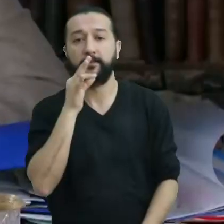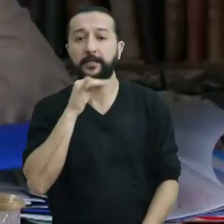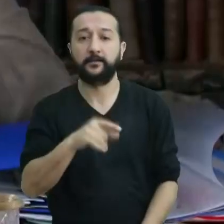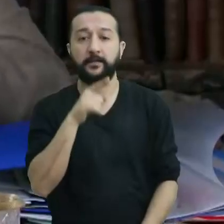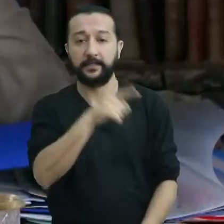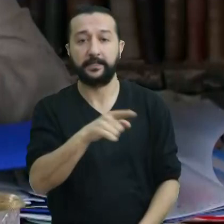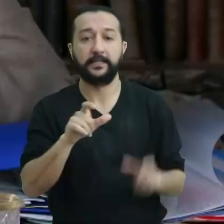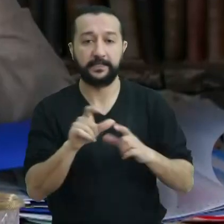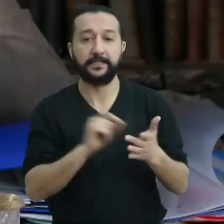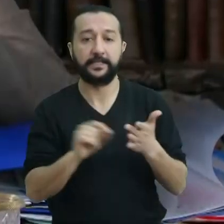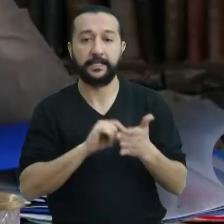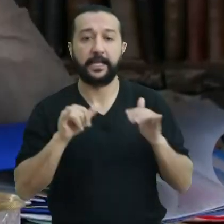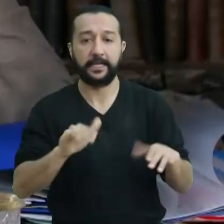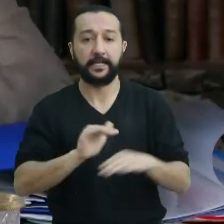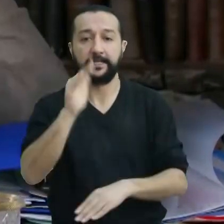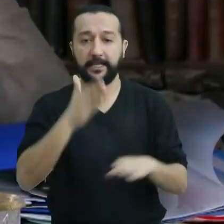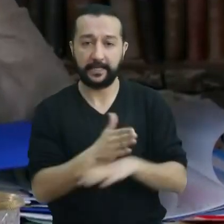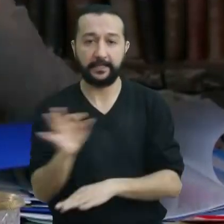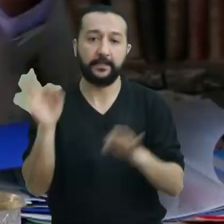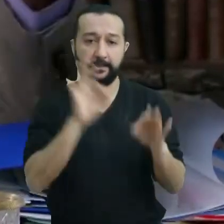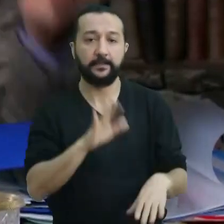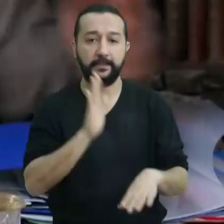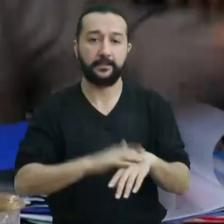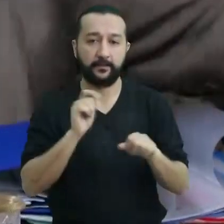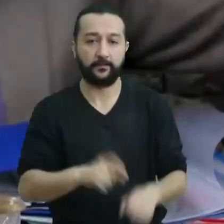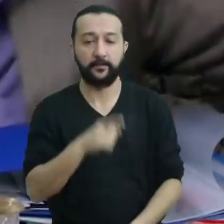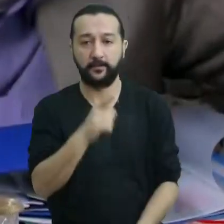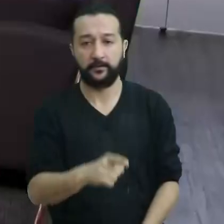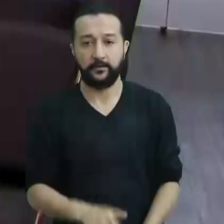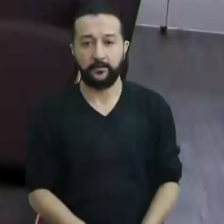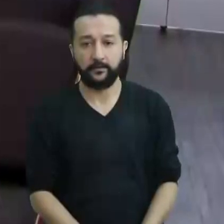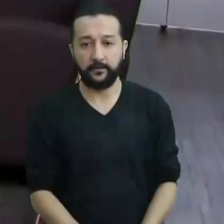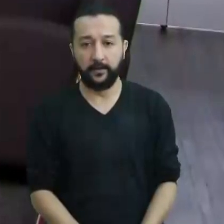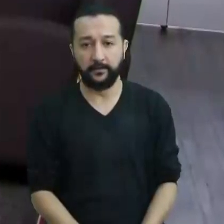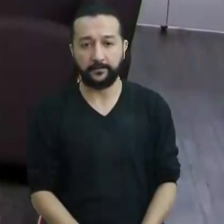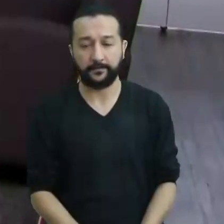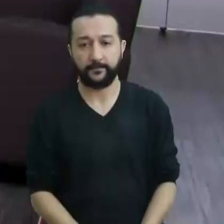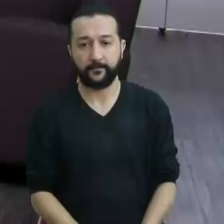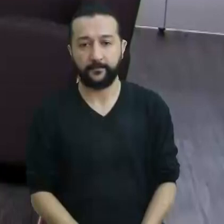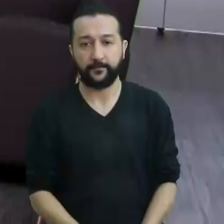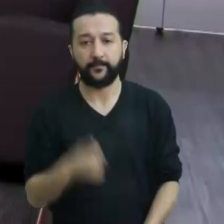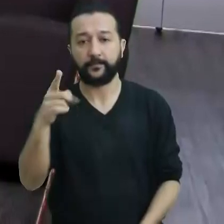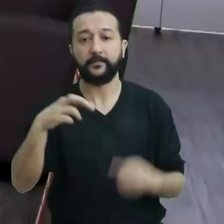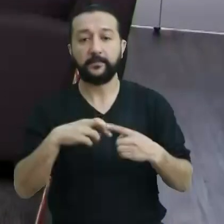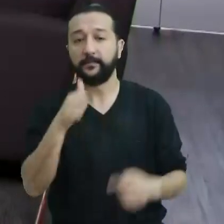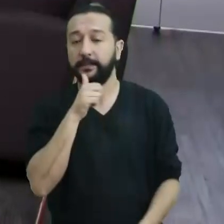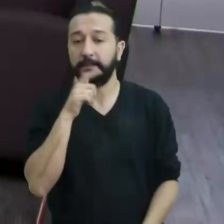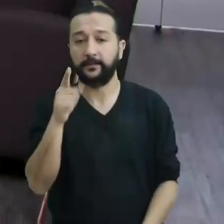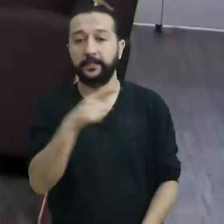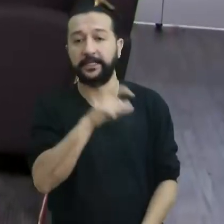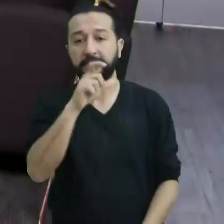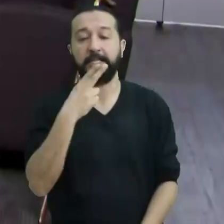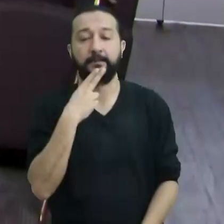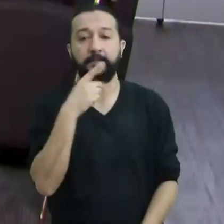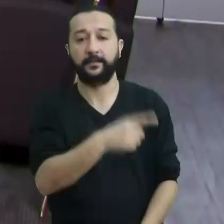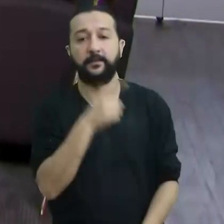benziyor. Senaristler de tabii gerçek hayattan yazıyorlar bunları. Ayşe'yi eline alıp bir tuşa dokundu. Rıdvan Bey,